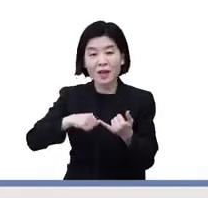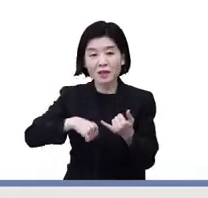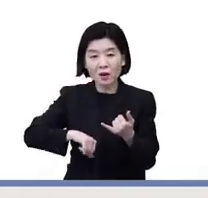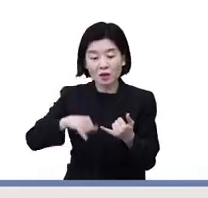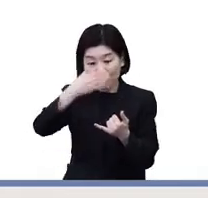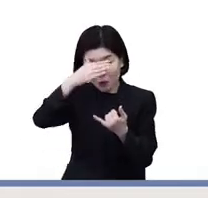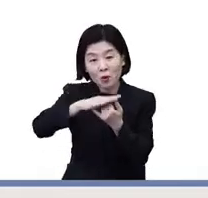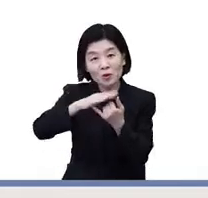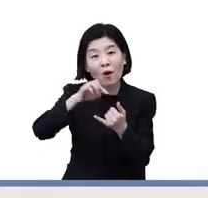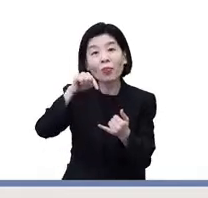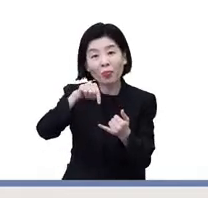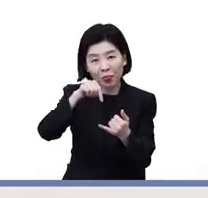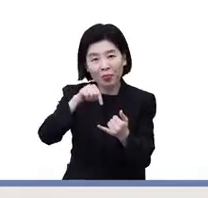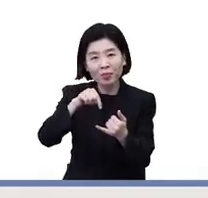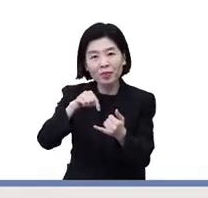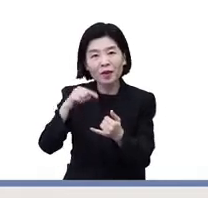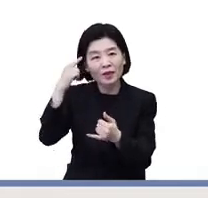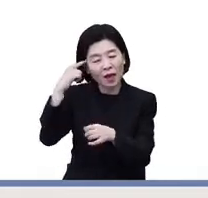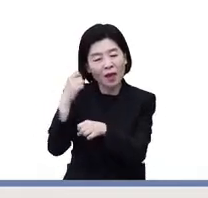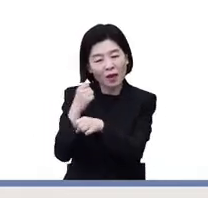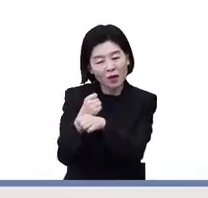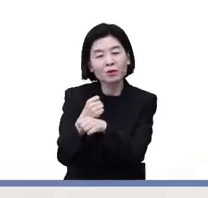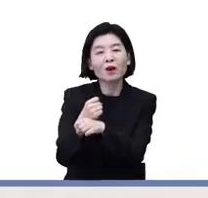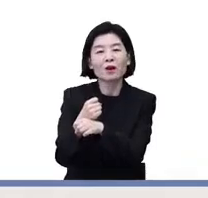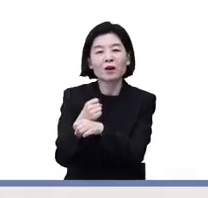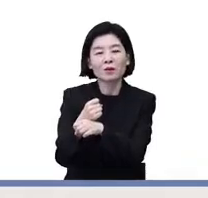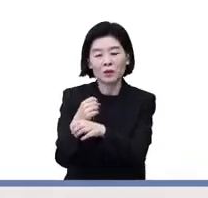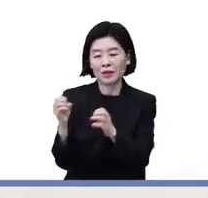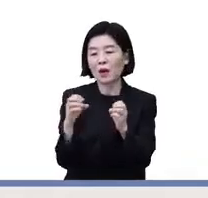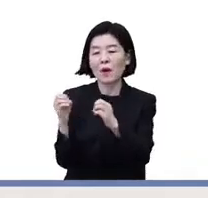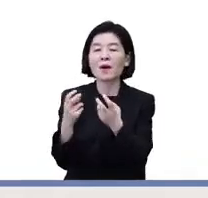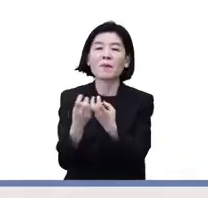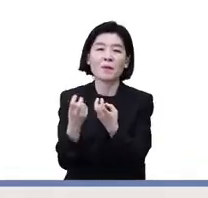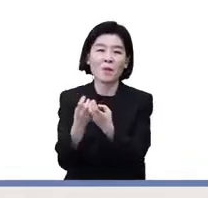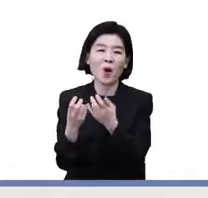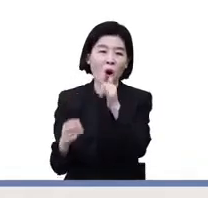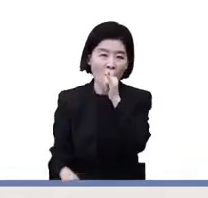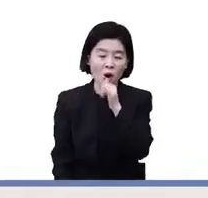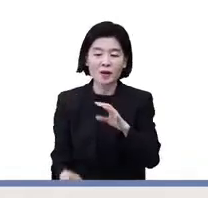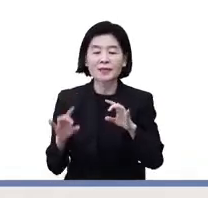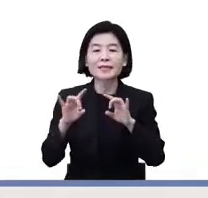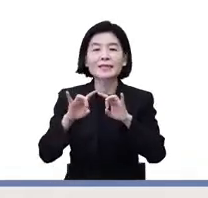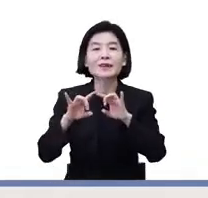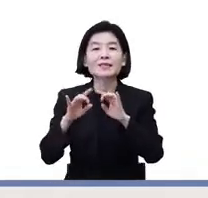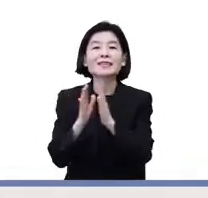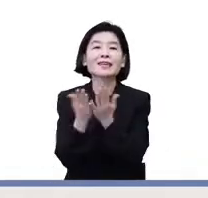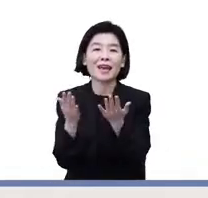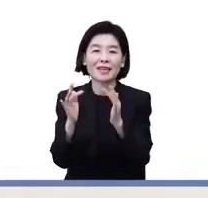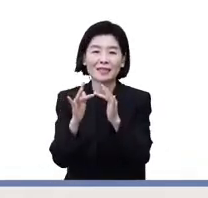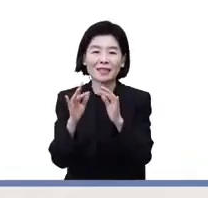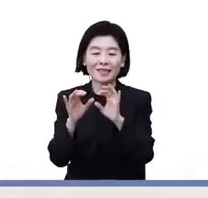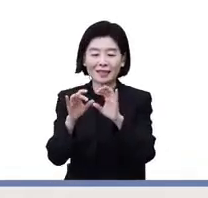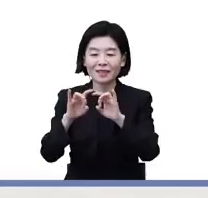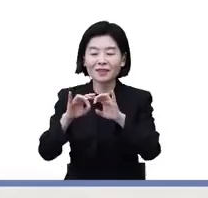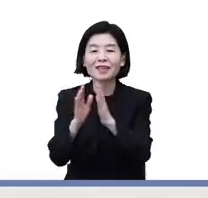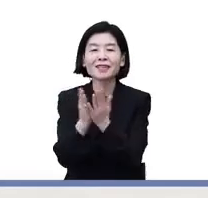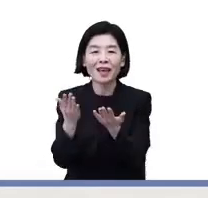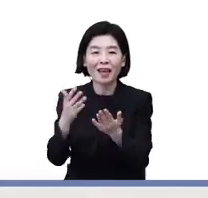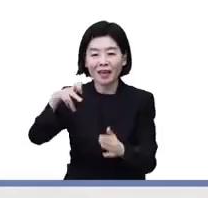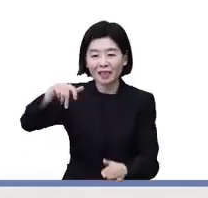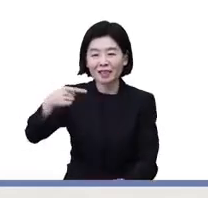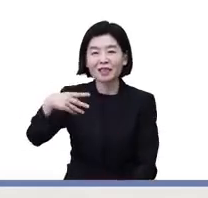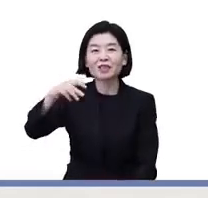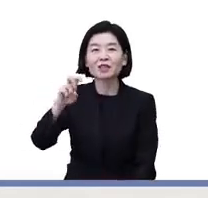대화하는 방법이라는 전자책인데요. 제가 서점에도 책은 많이 냈는데 이거는 아시는 분은 아시겠지만 크몽이라고